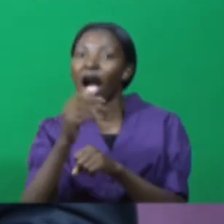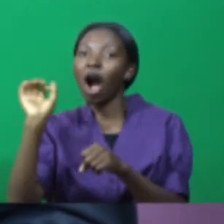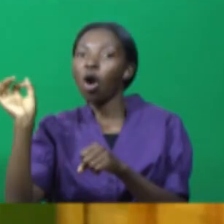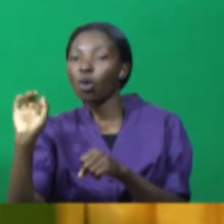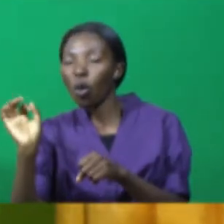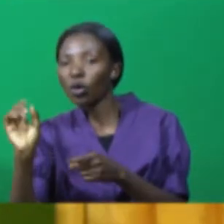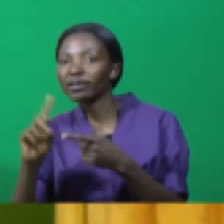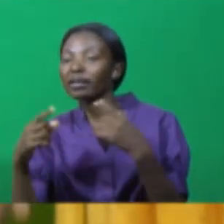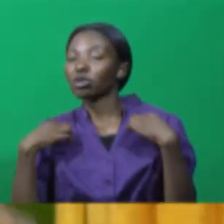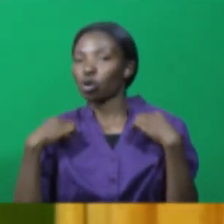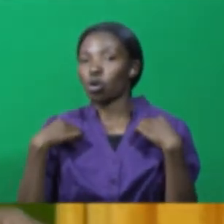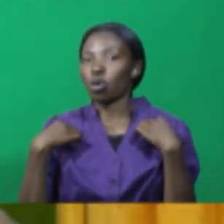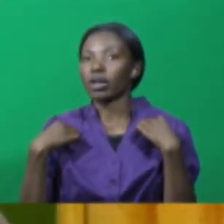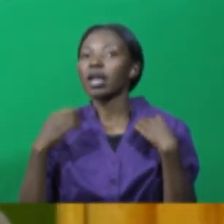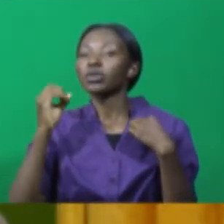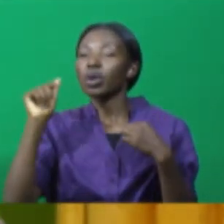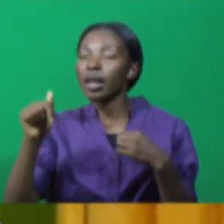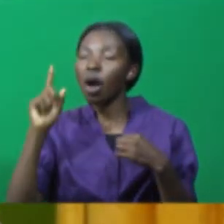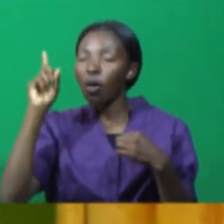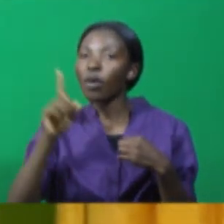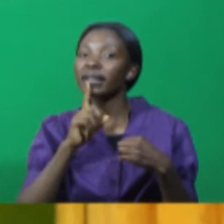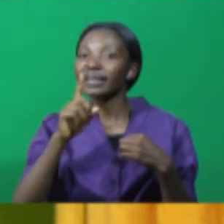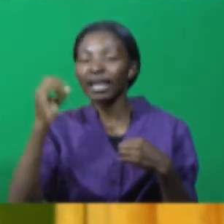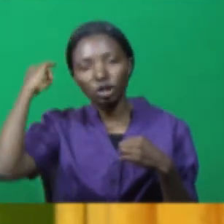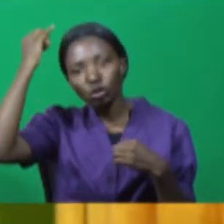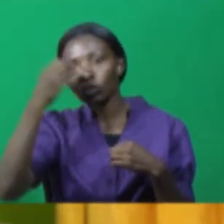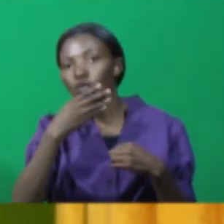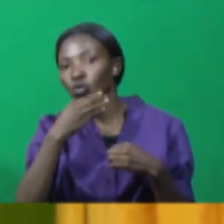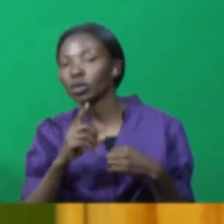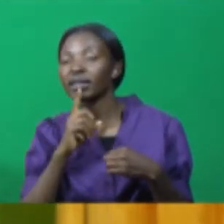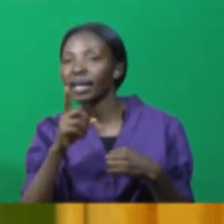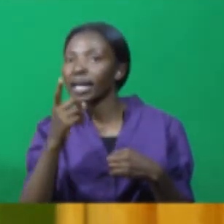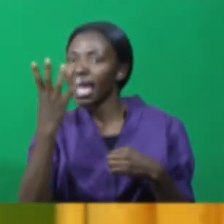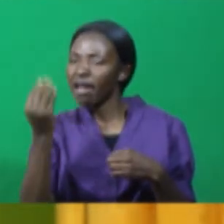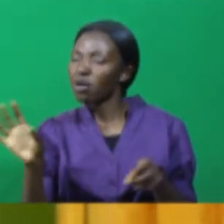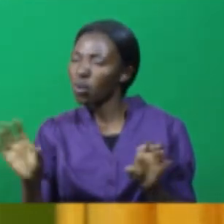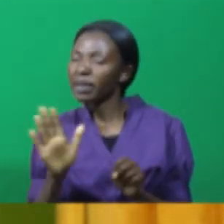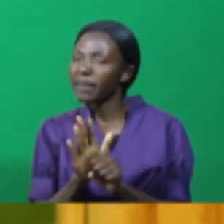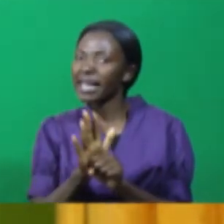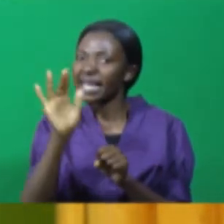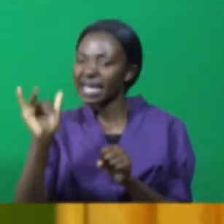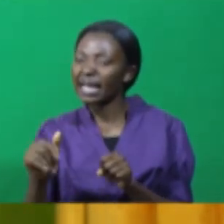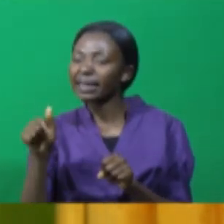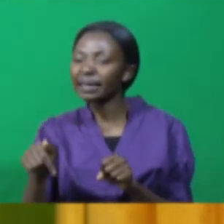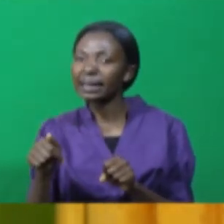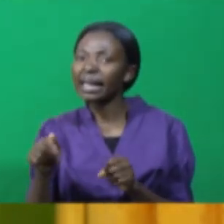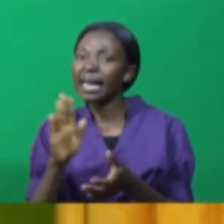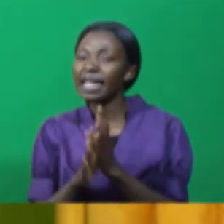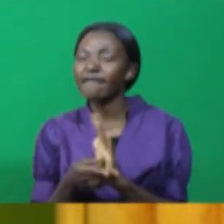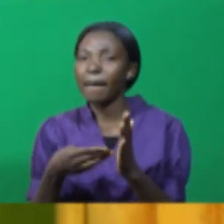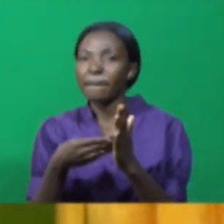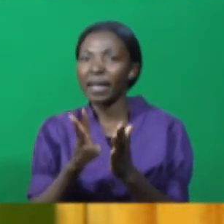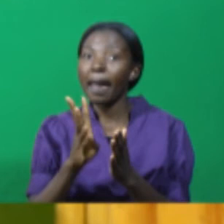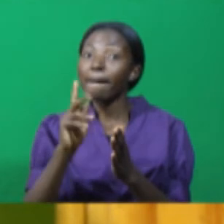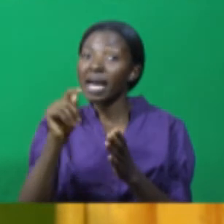nenguo. Chibira hako ipapo. Mwari ari kuti kuva Israel mashanda makore akawanda muno muEgypt musingabhadharwi.